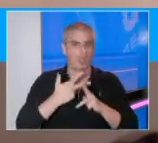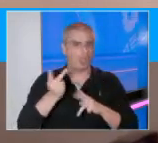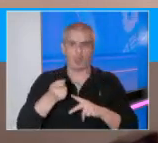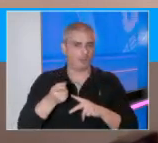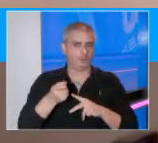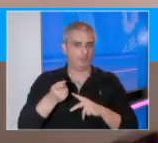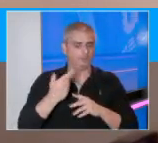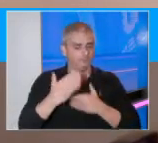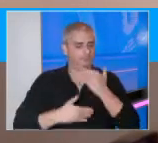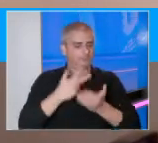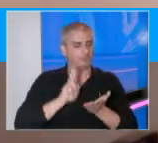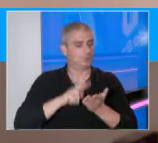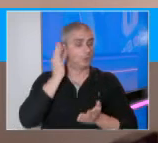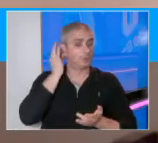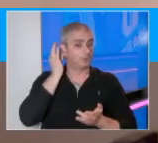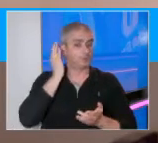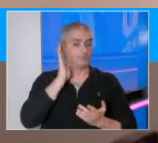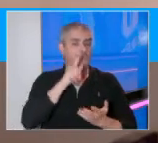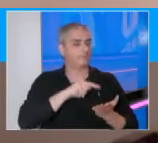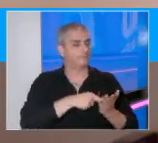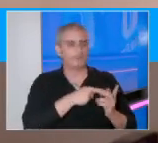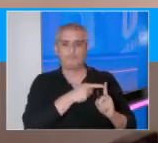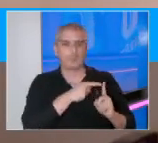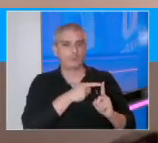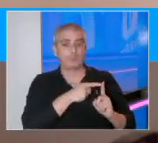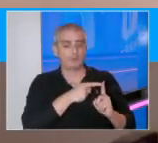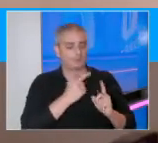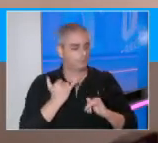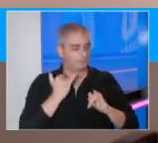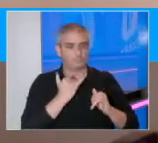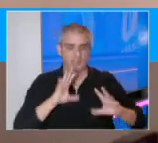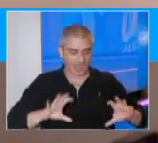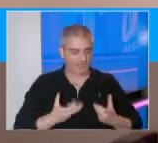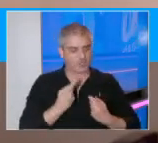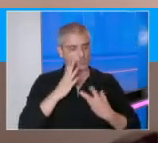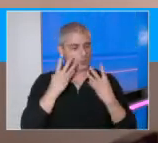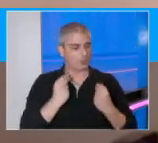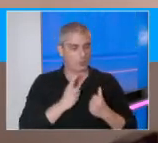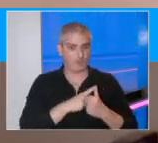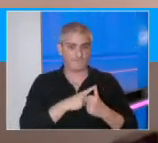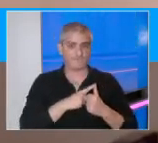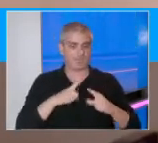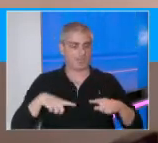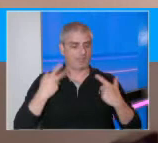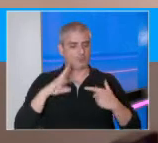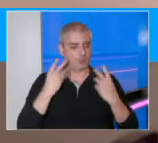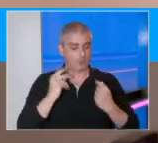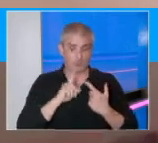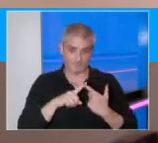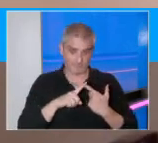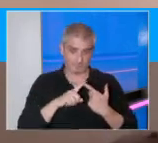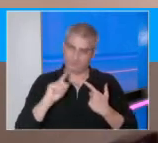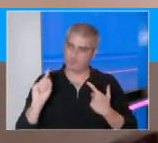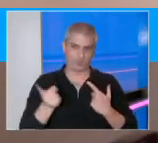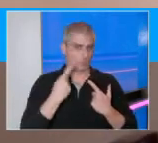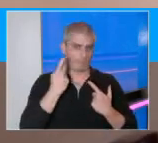בא לקדם זכויות נשים, אלא המטרה שלו היא להביא לחברה טובה יותר, לחיים טובים יותר